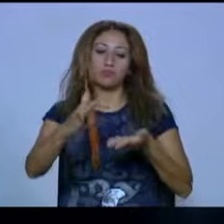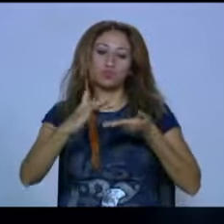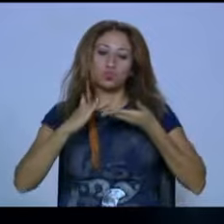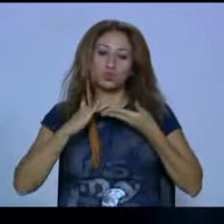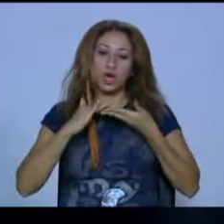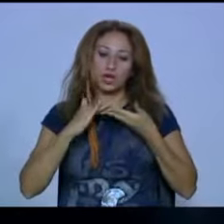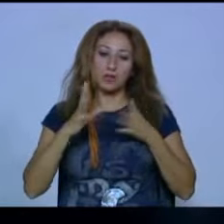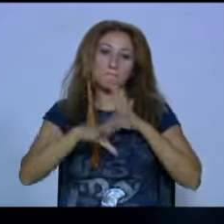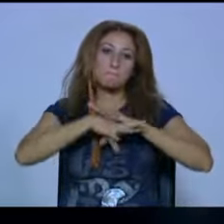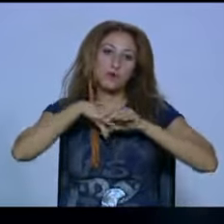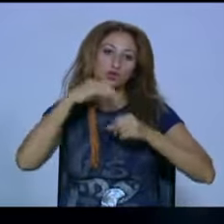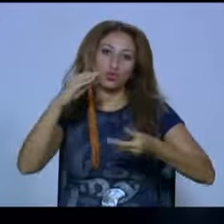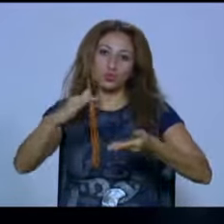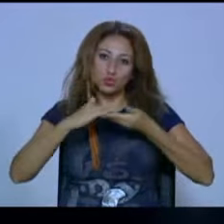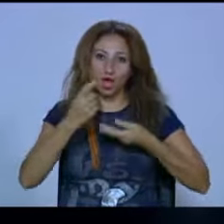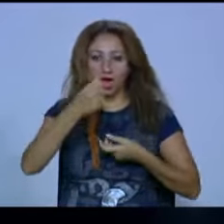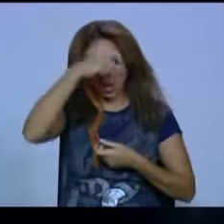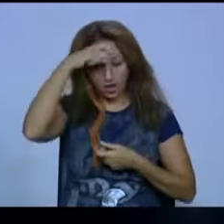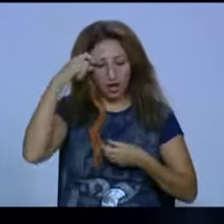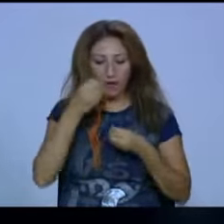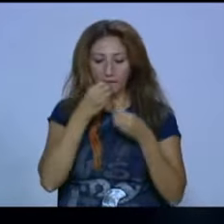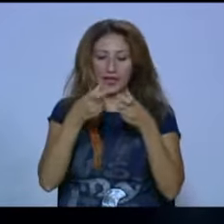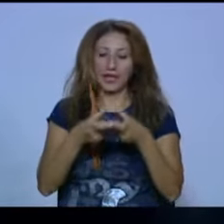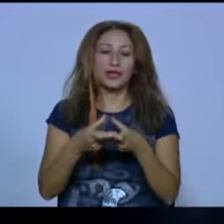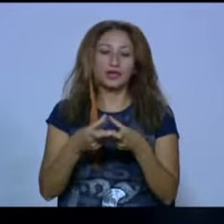تعملوا لي اي مشروع اعيش منه انا واولادي واخويا.